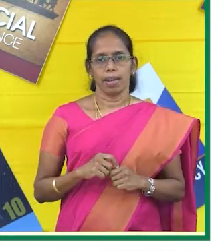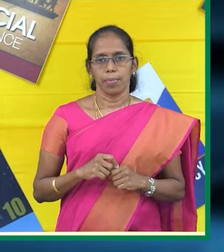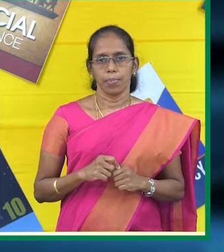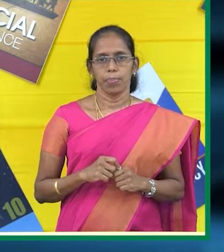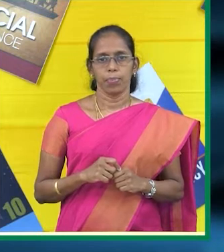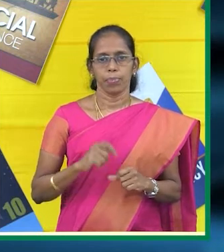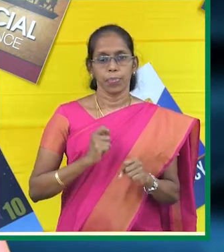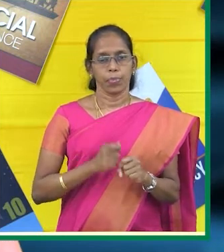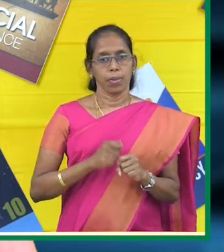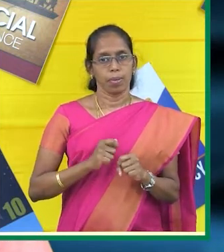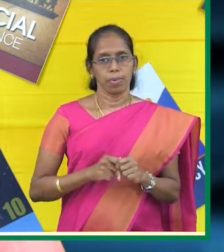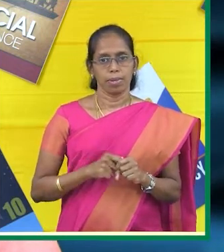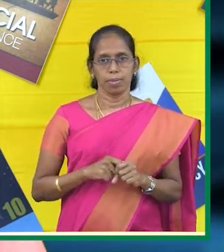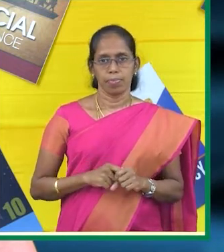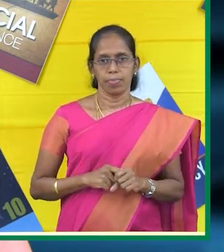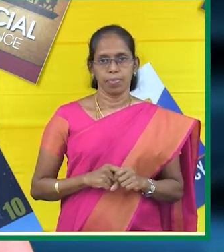வேர்ன். தொழில்நுட்பம்,